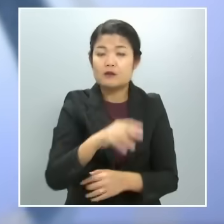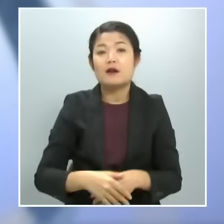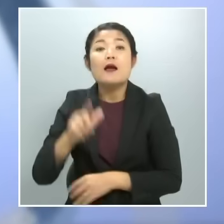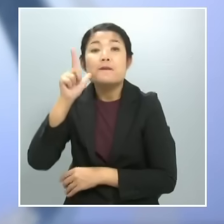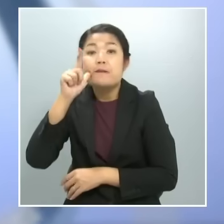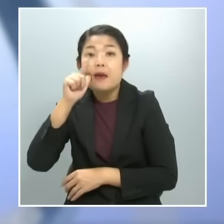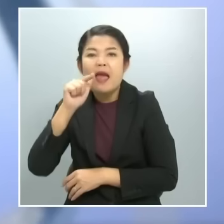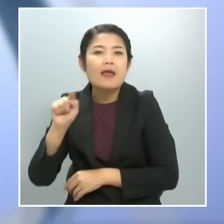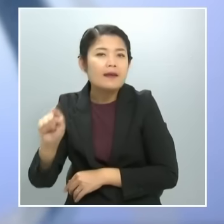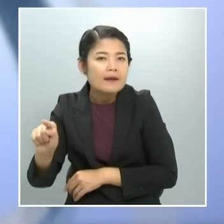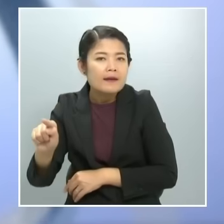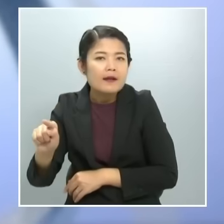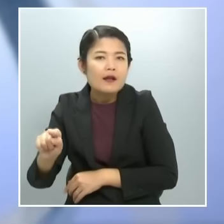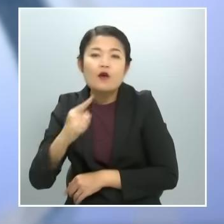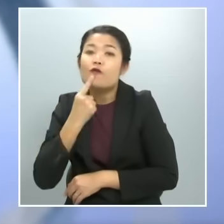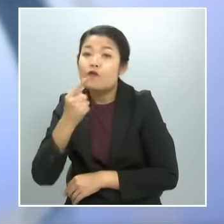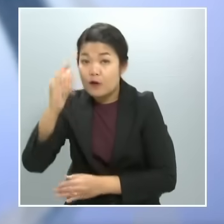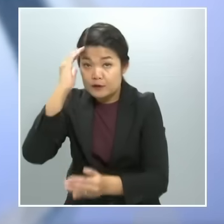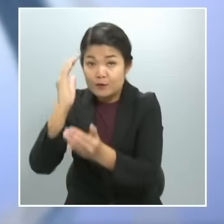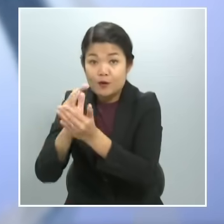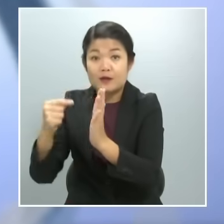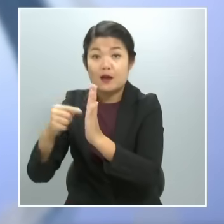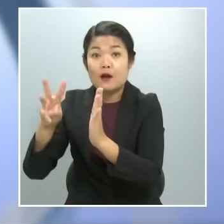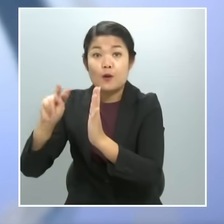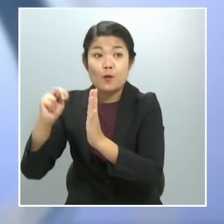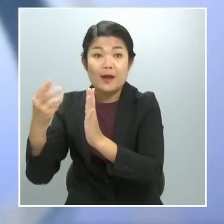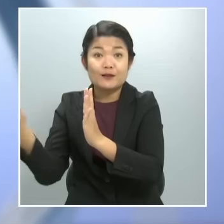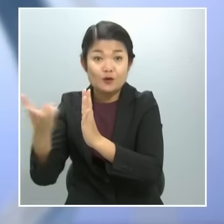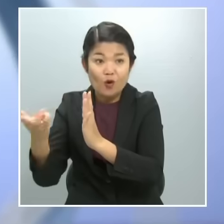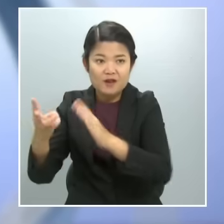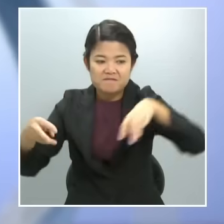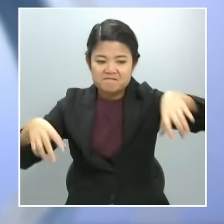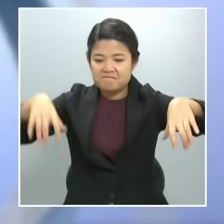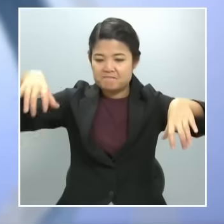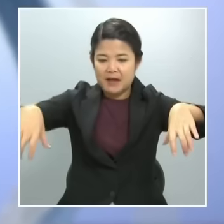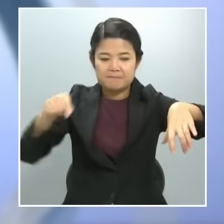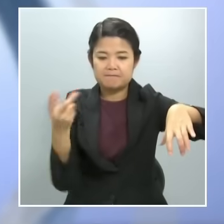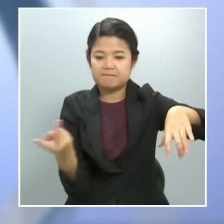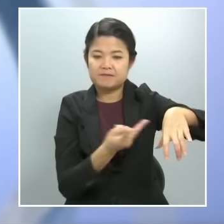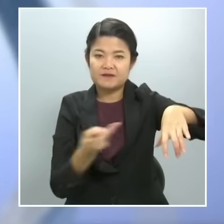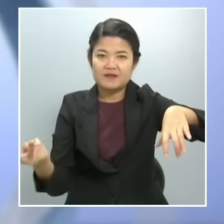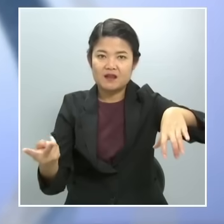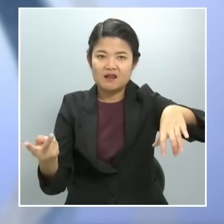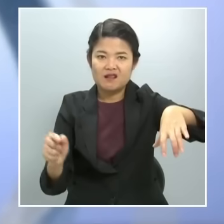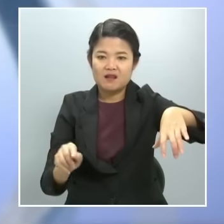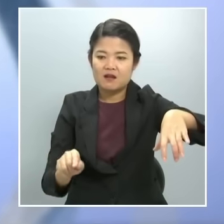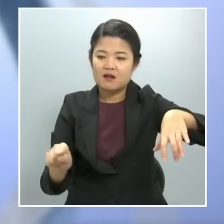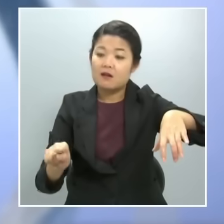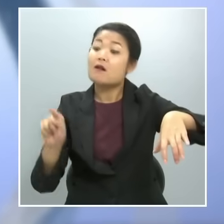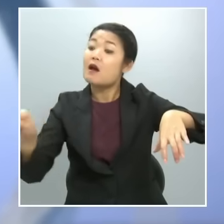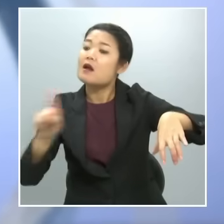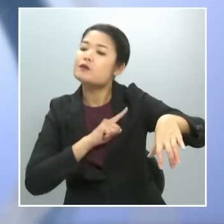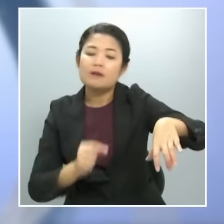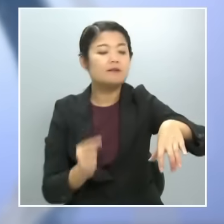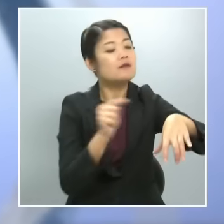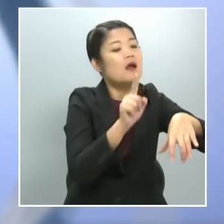ที่แวงน้อยค่ะแต่ทั้งสนเทั้งสพสนเนี่ยนะฮะเกี่ยงกันไปเกี่ยงกันมาแวงน้อยบอก